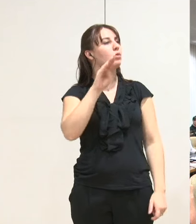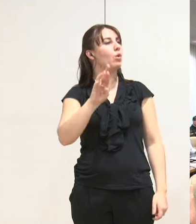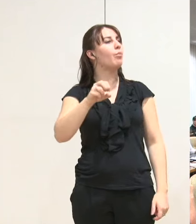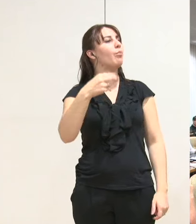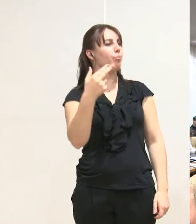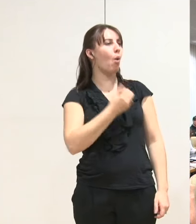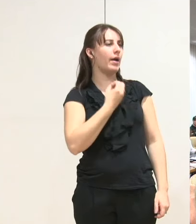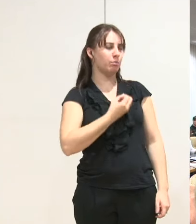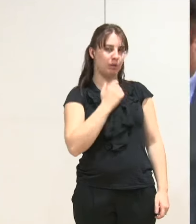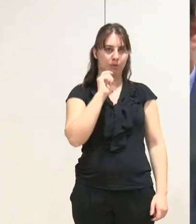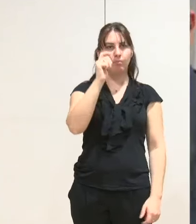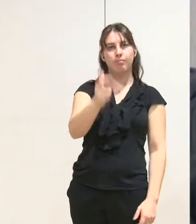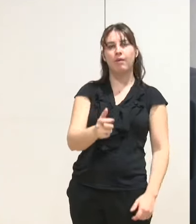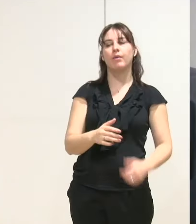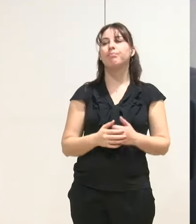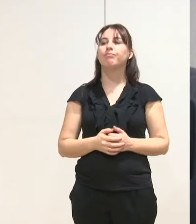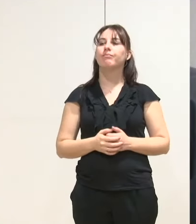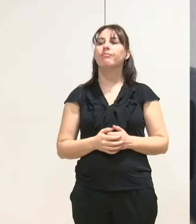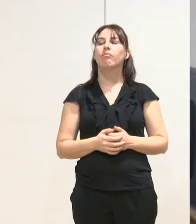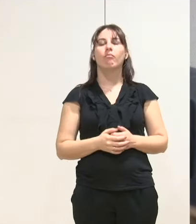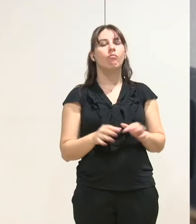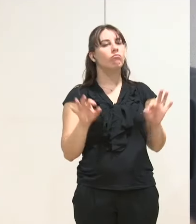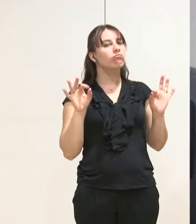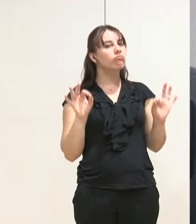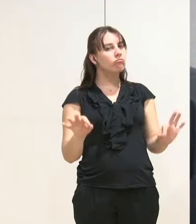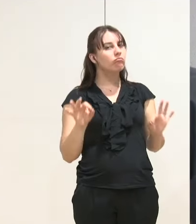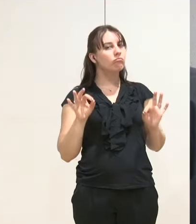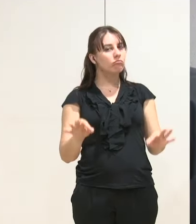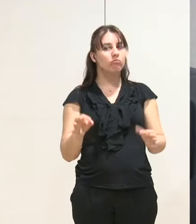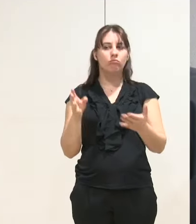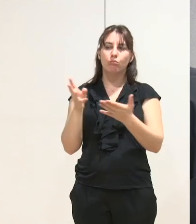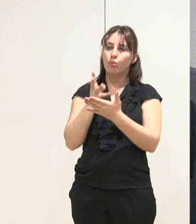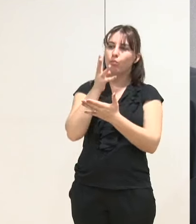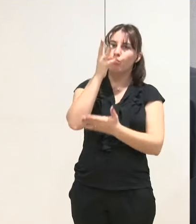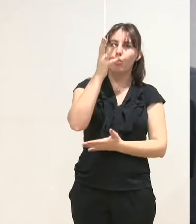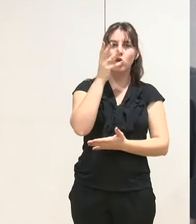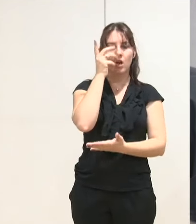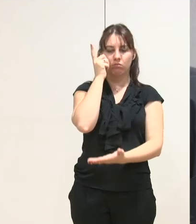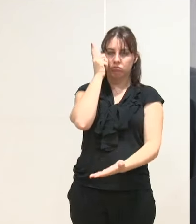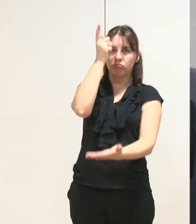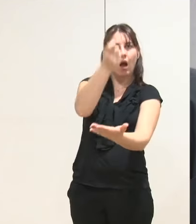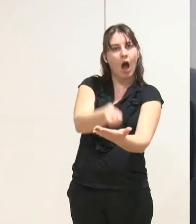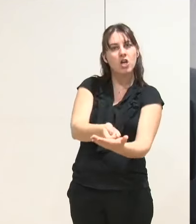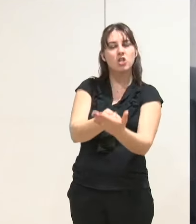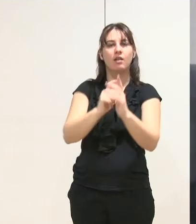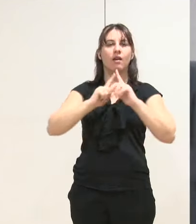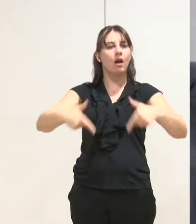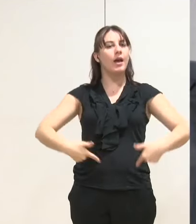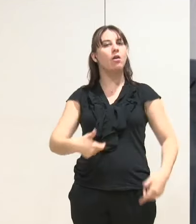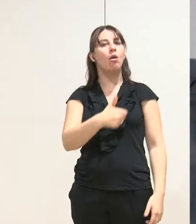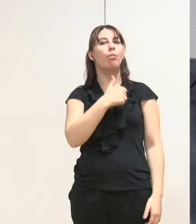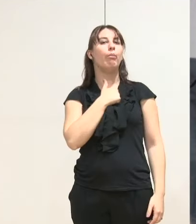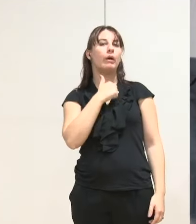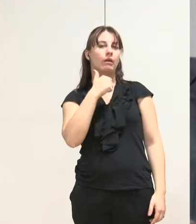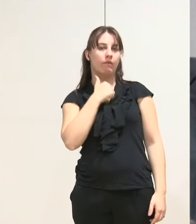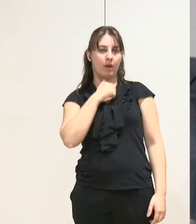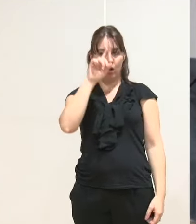oui donc effectivement le le projet de rachat de l'école privée afin de créer